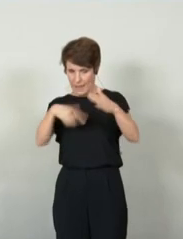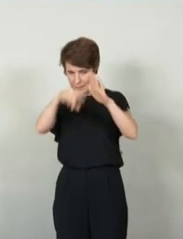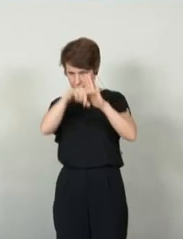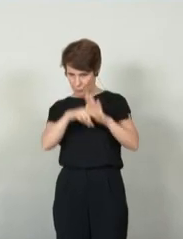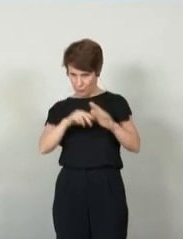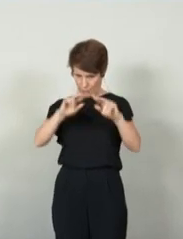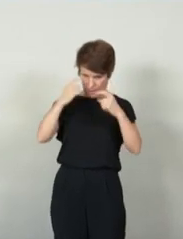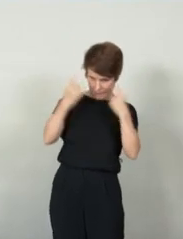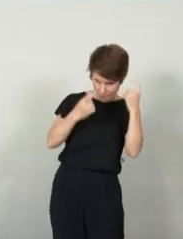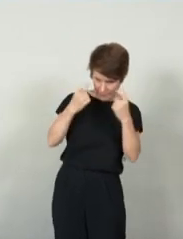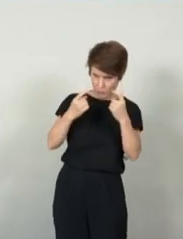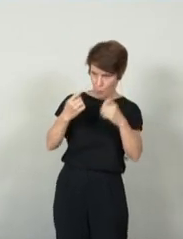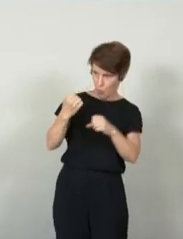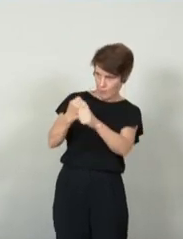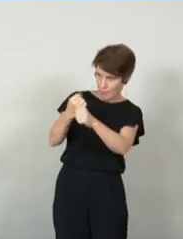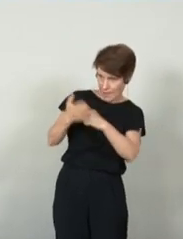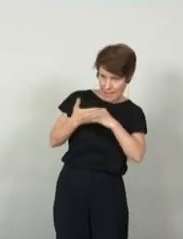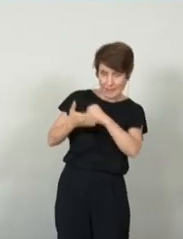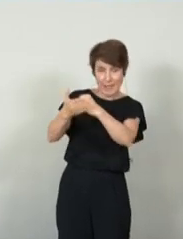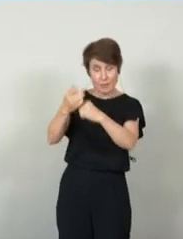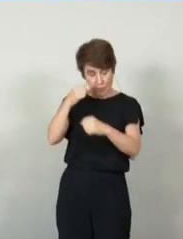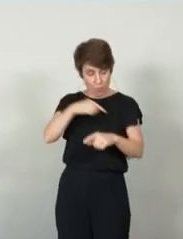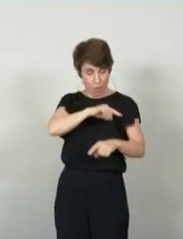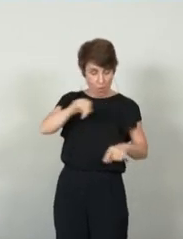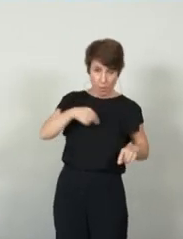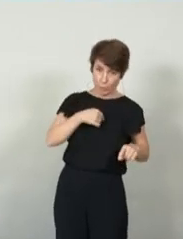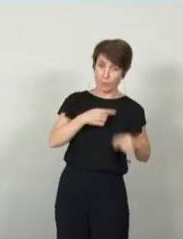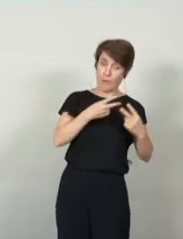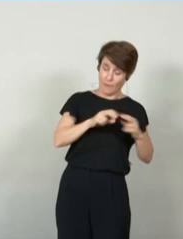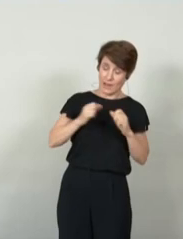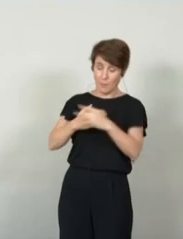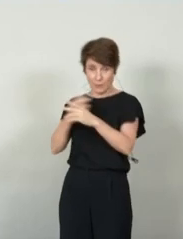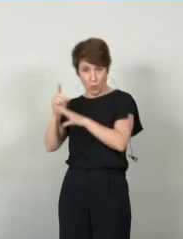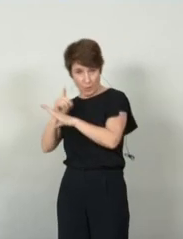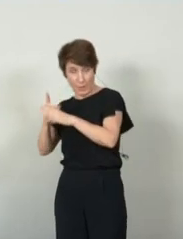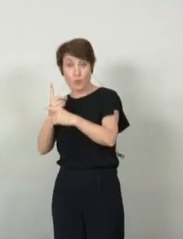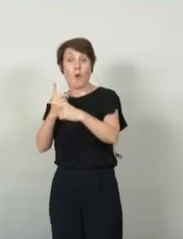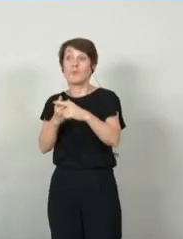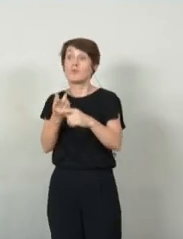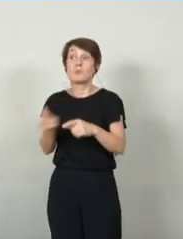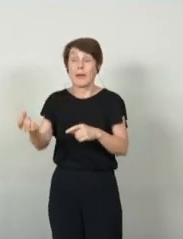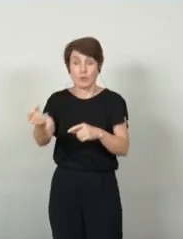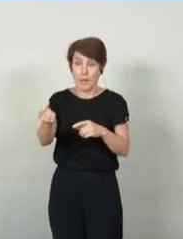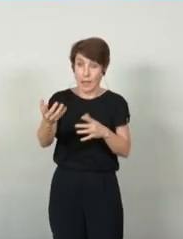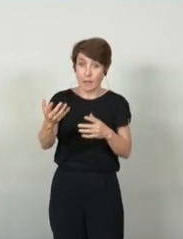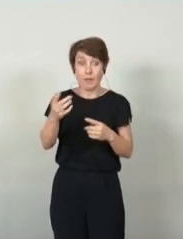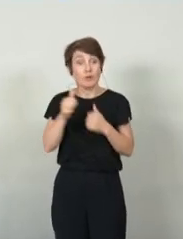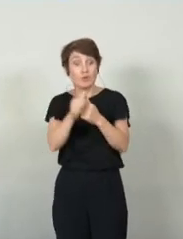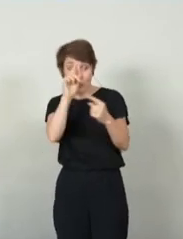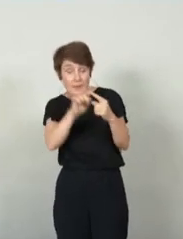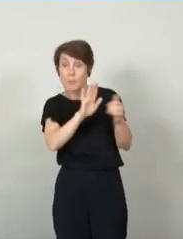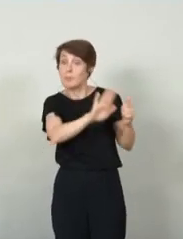collectivités mais aussi entre partenaires bien évidemment à la fois sur les secteurs et les problématiques précises